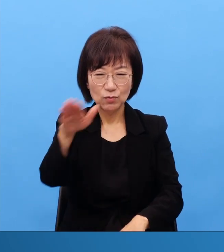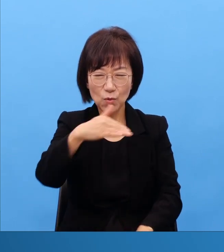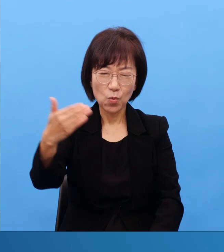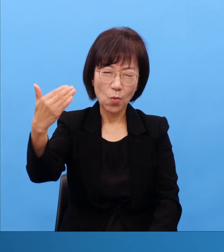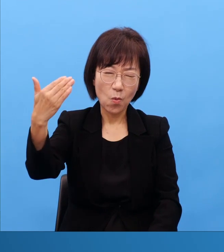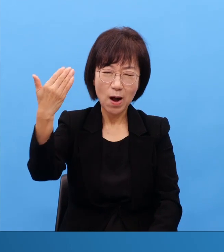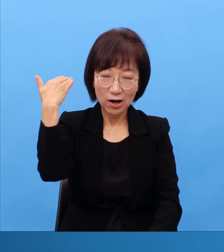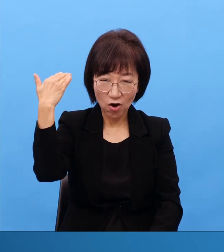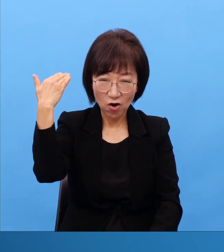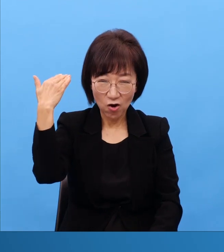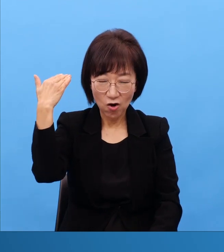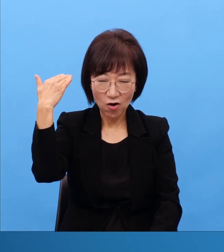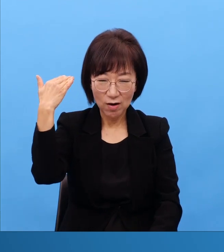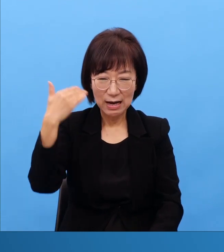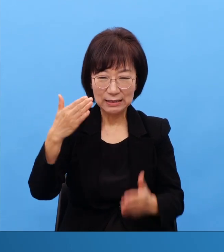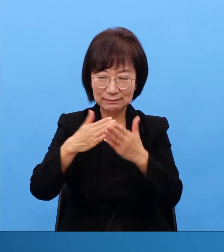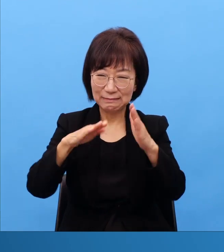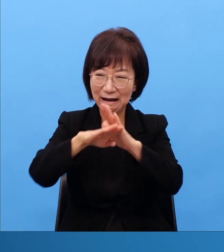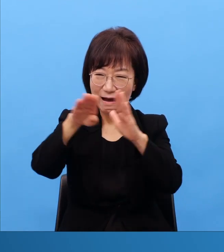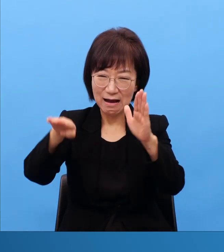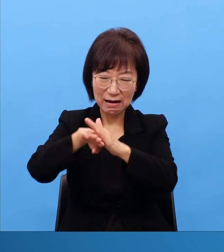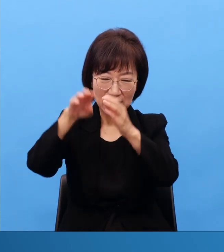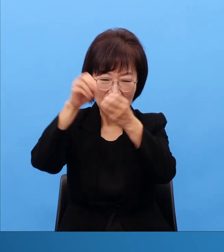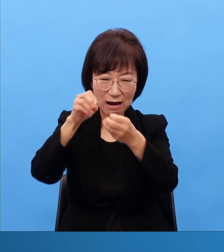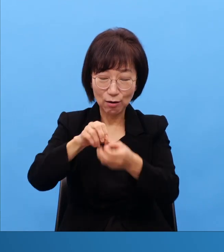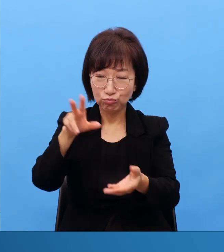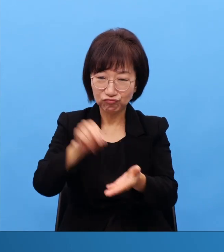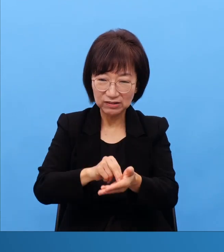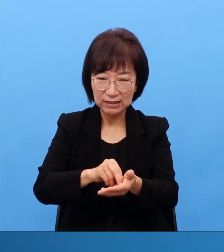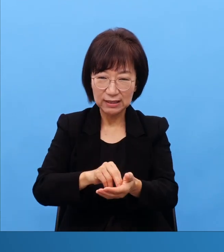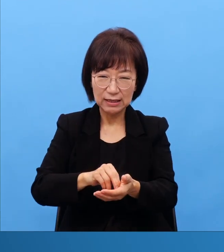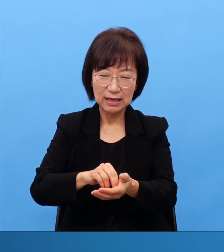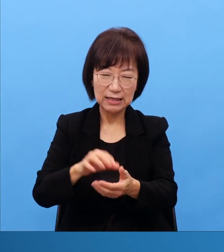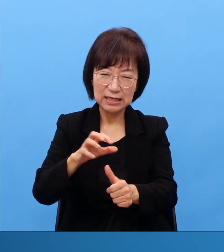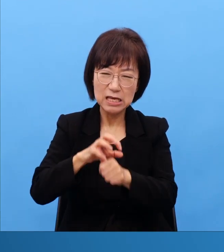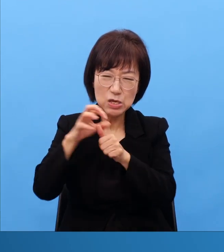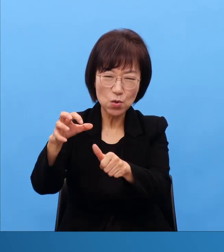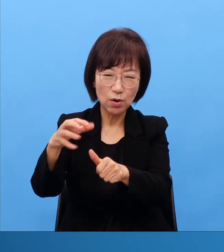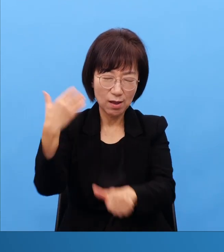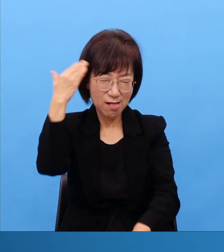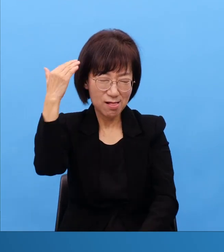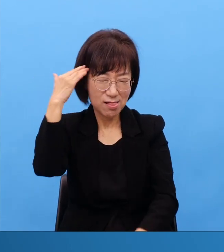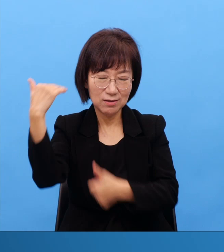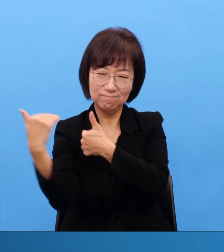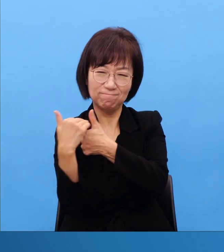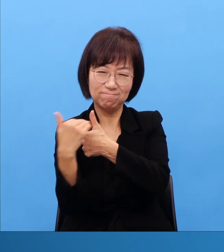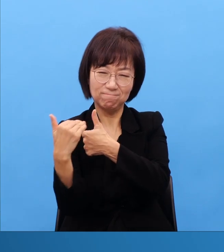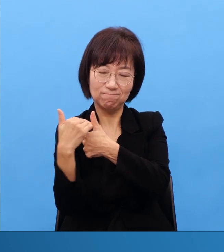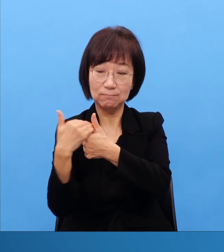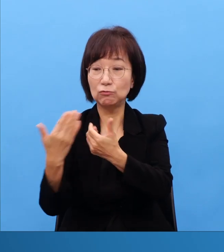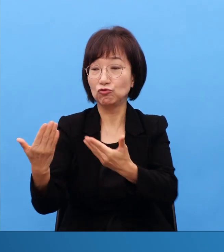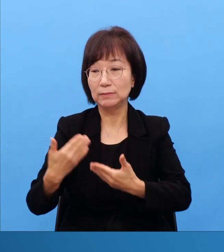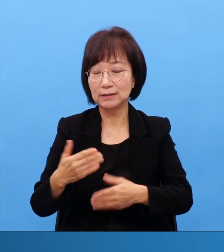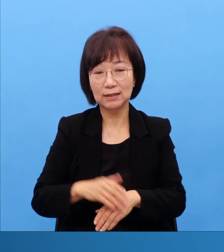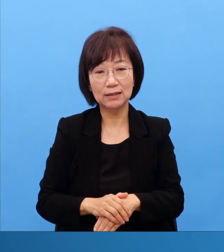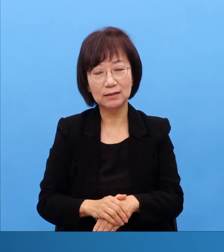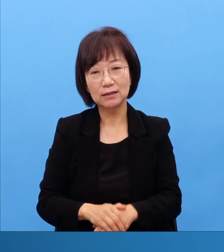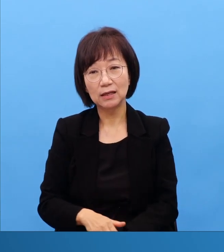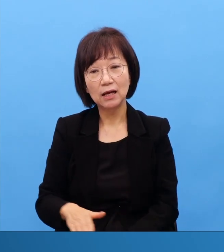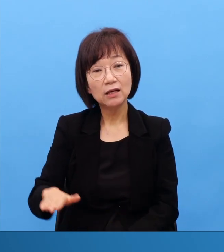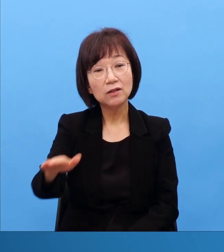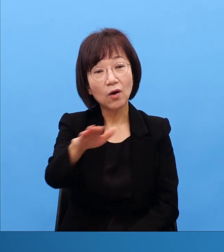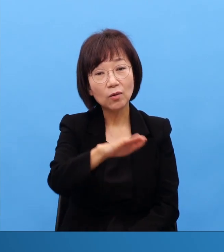들어옵니다. 속지 마셔. Satan will continue to use your past and your family line to try to deceive you. Do not be deceived by that. 어려움 당하는 분들 계십니까?